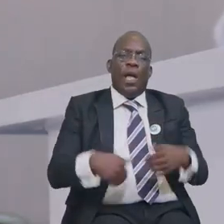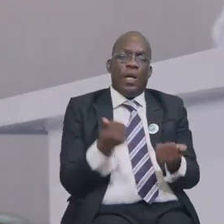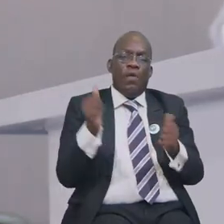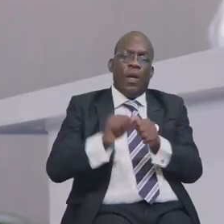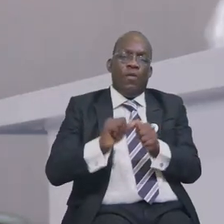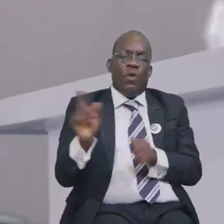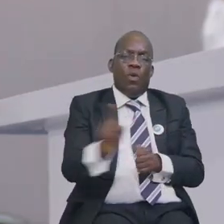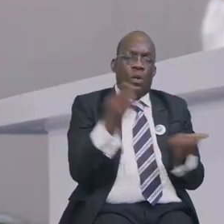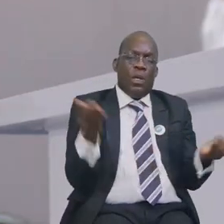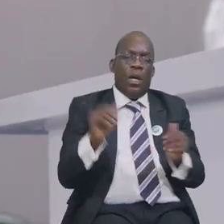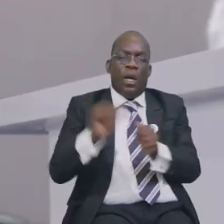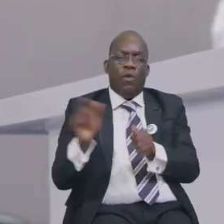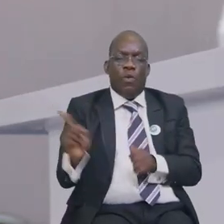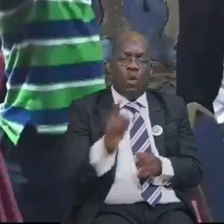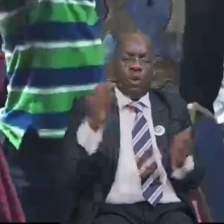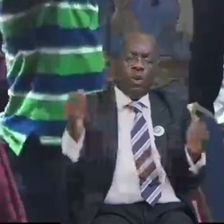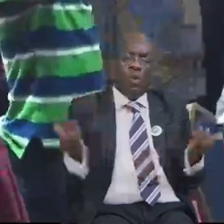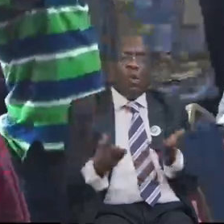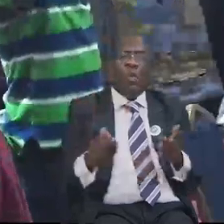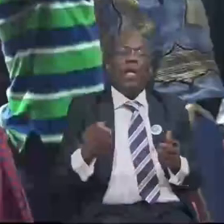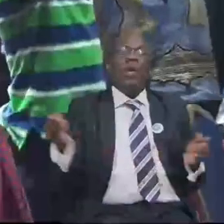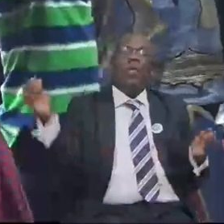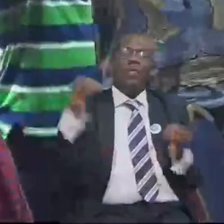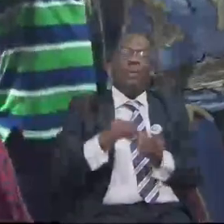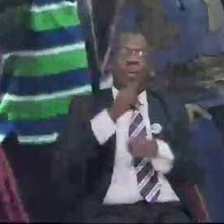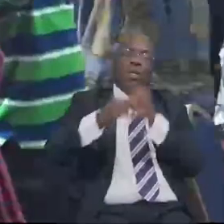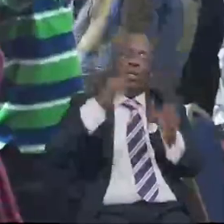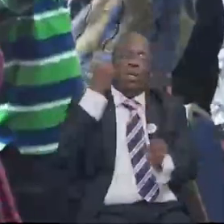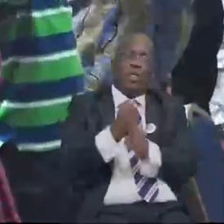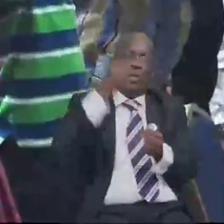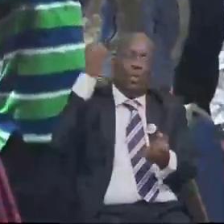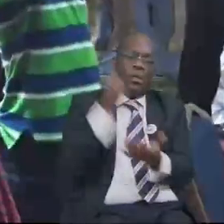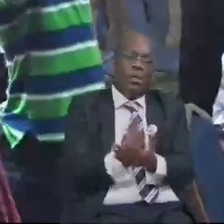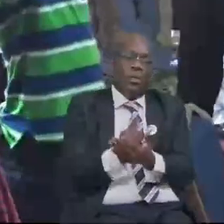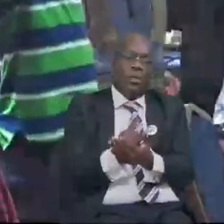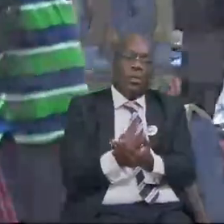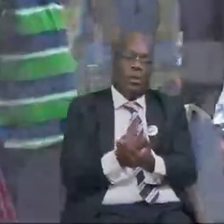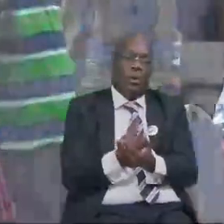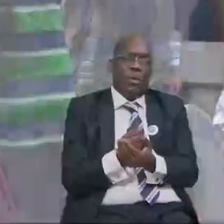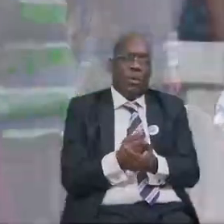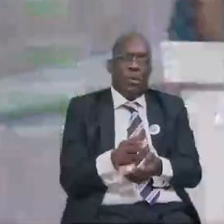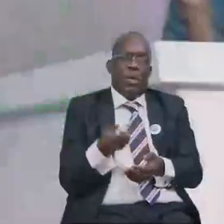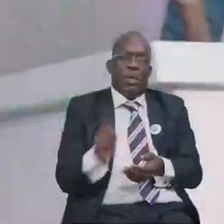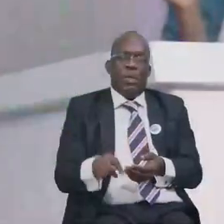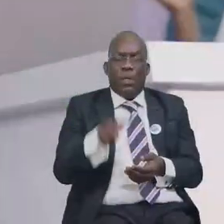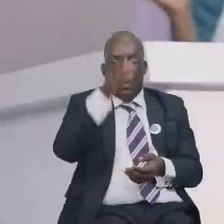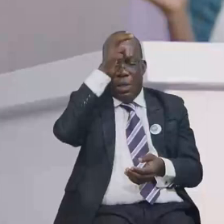des années complémentaires. Le diable ne va pas